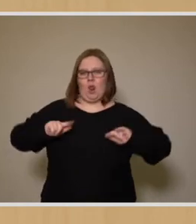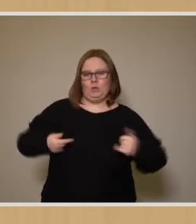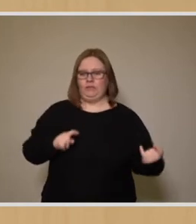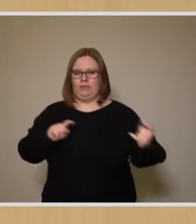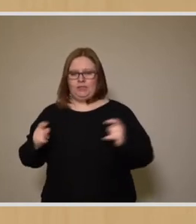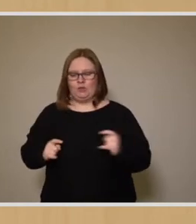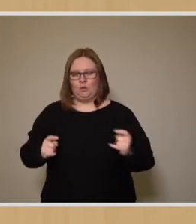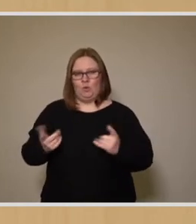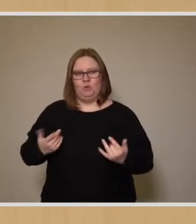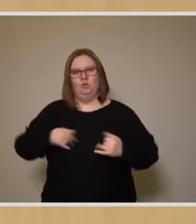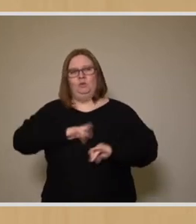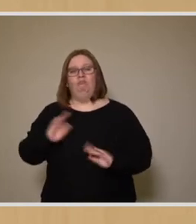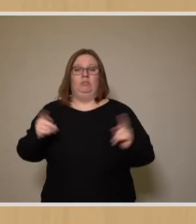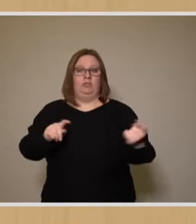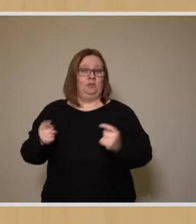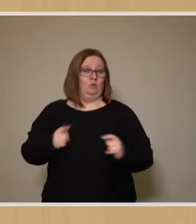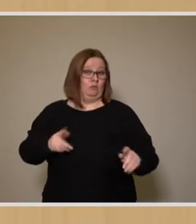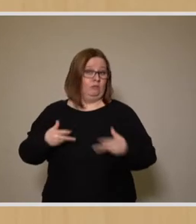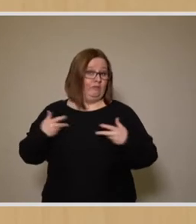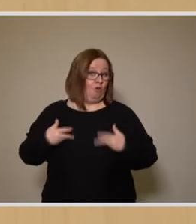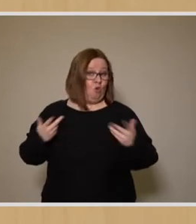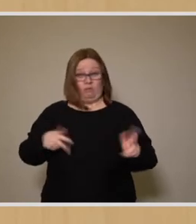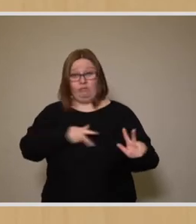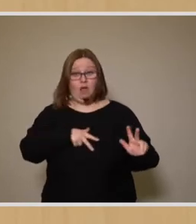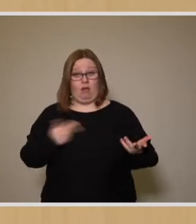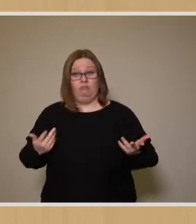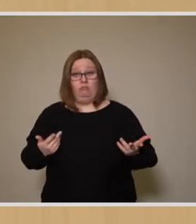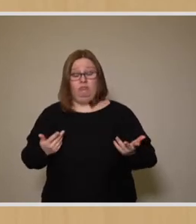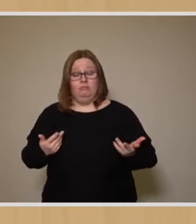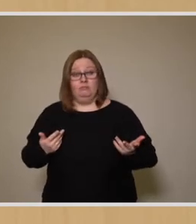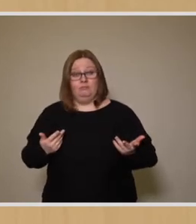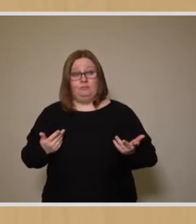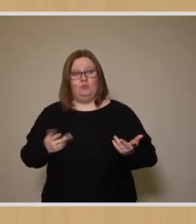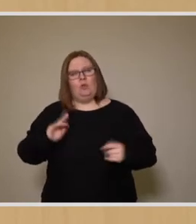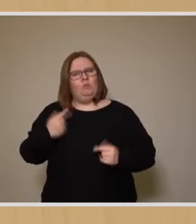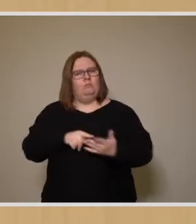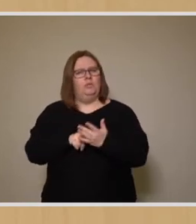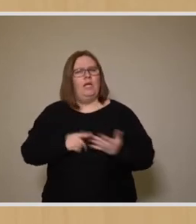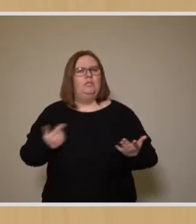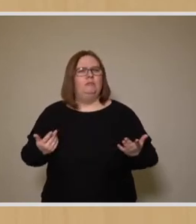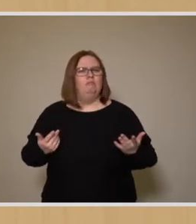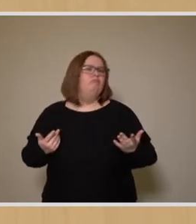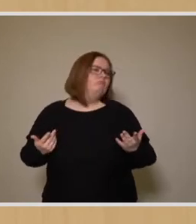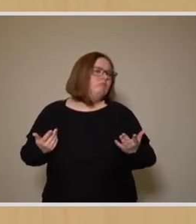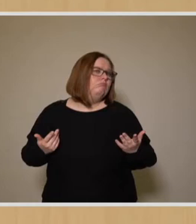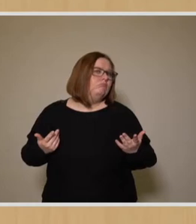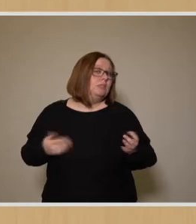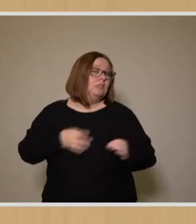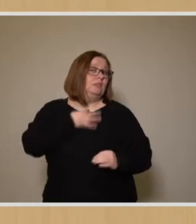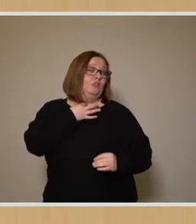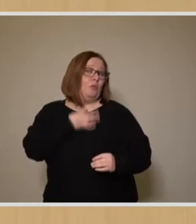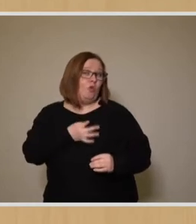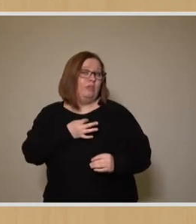gekommen und diese Bewegung begrüße ich wirklich, wirklich sehr. Und sie zeigt ja auch, ist es